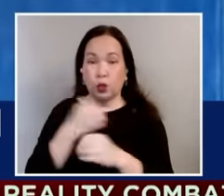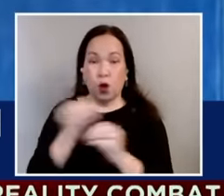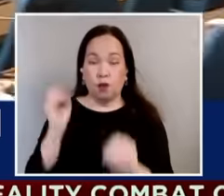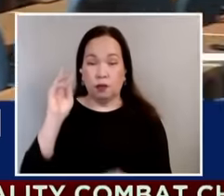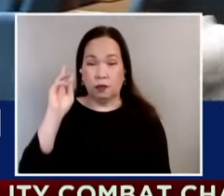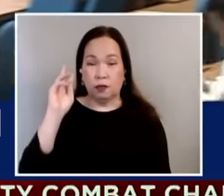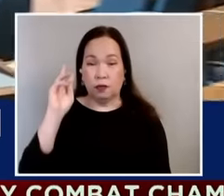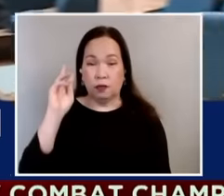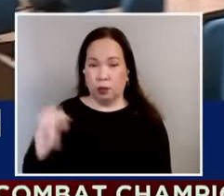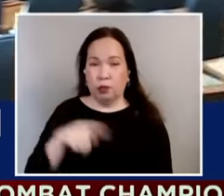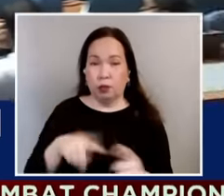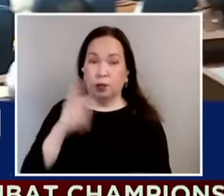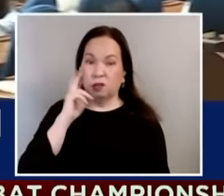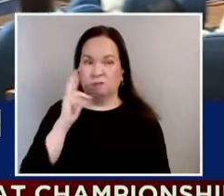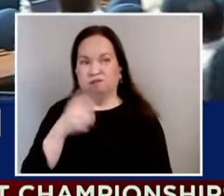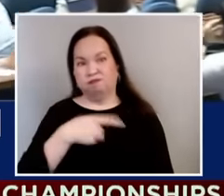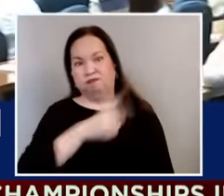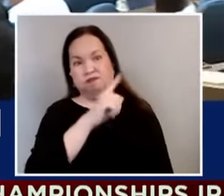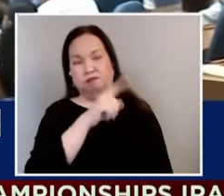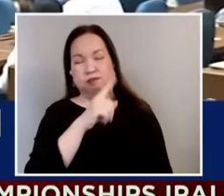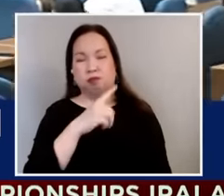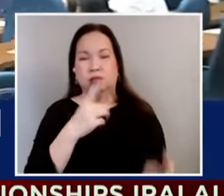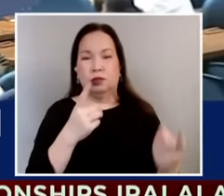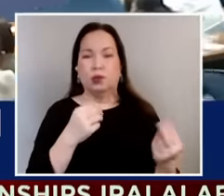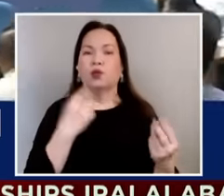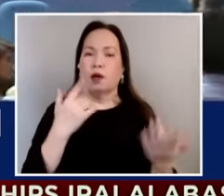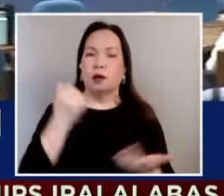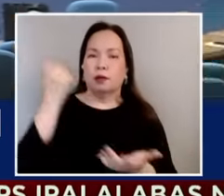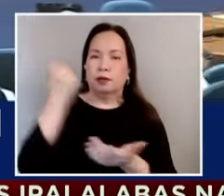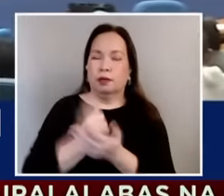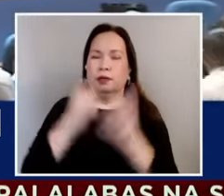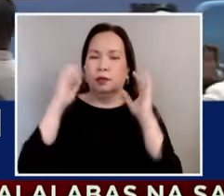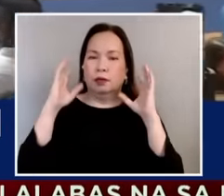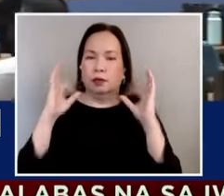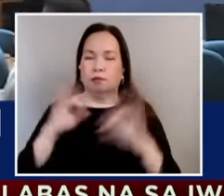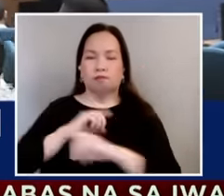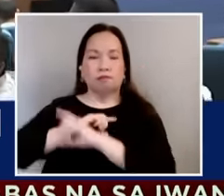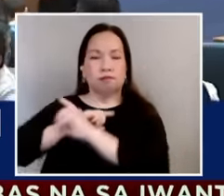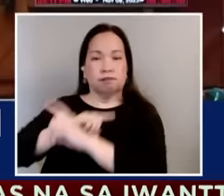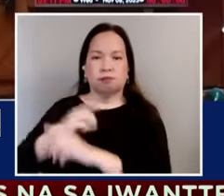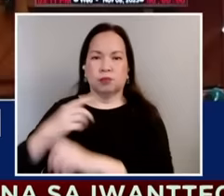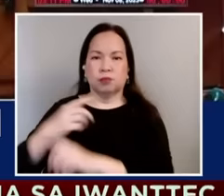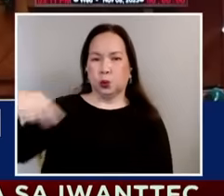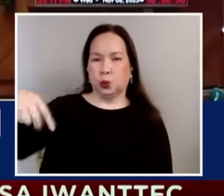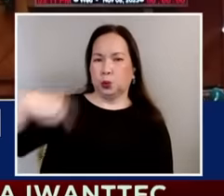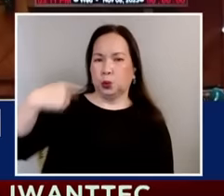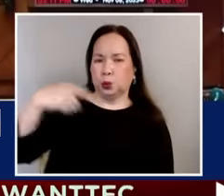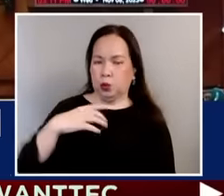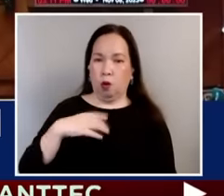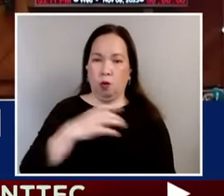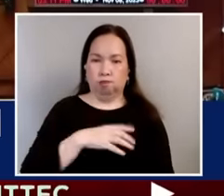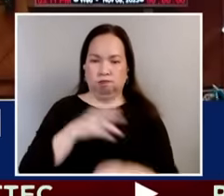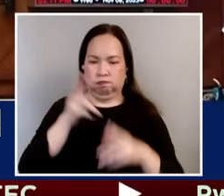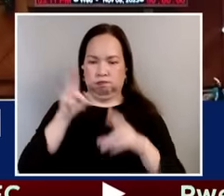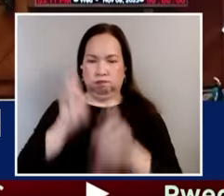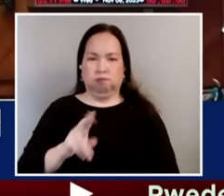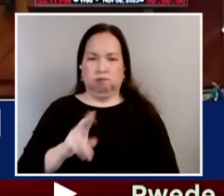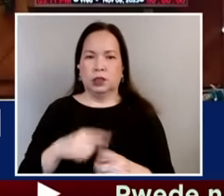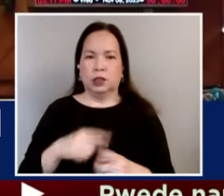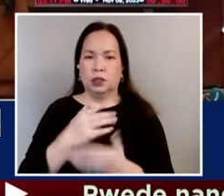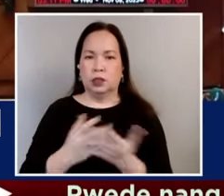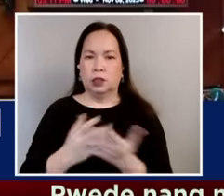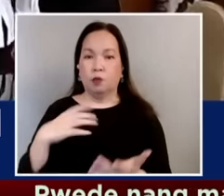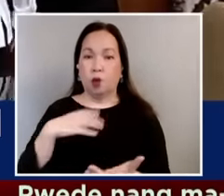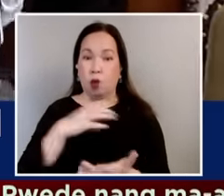Duterte na nauwi sa pagpasa ng Kamara ng resolusyong bilang pagdepensa sa kanilang institusyon, pag-alis ng ilang kongresista sa partido